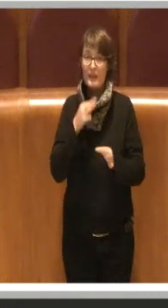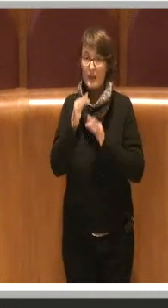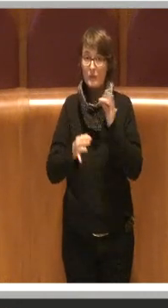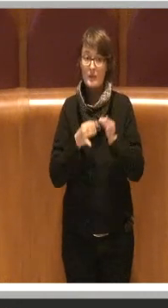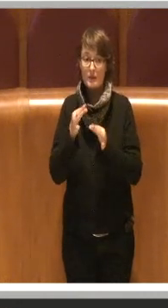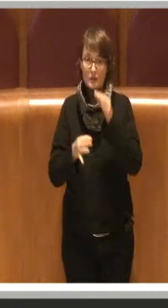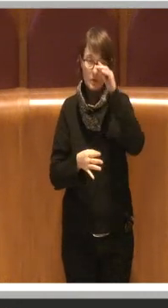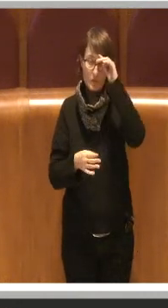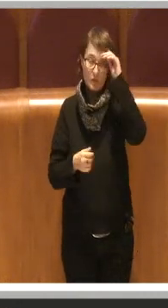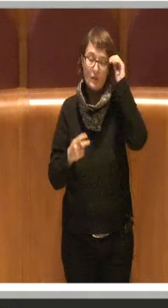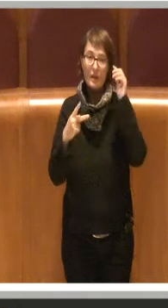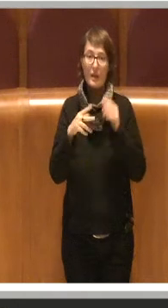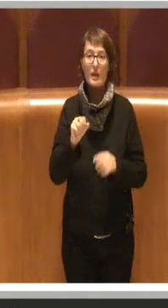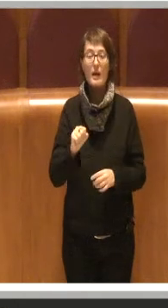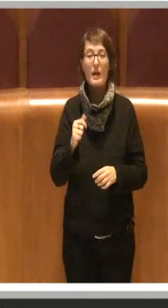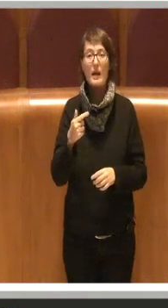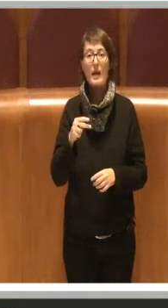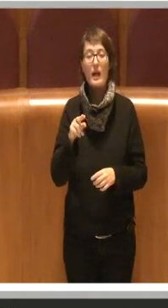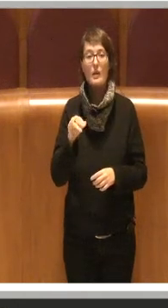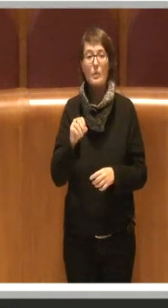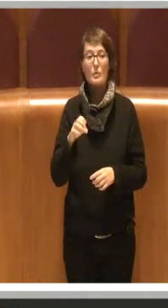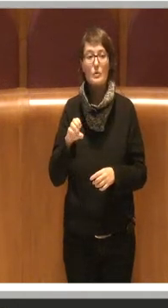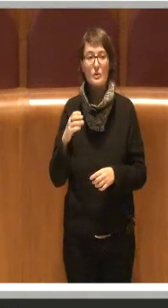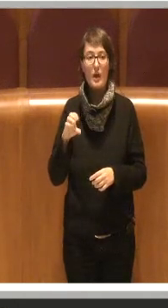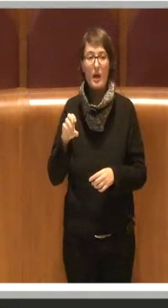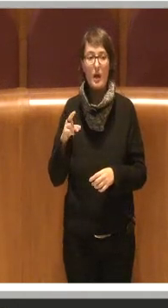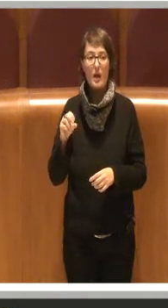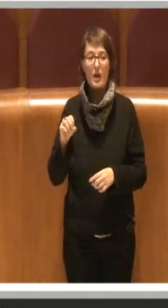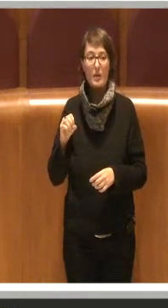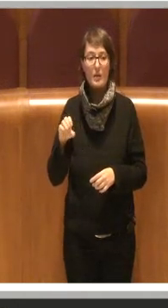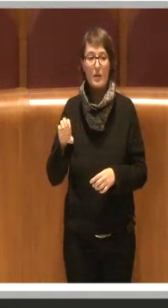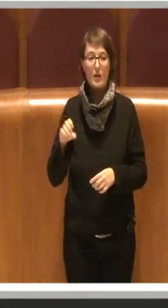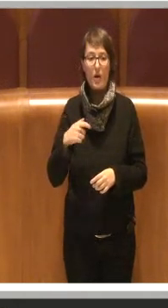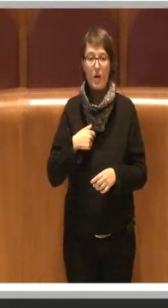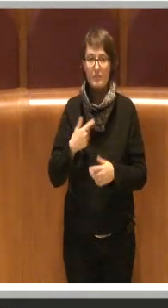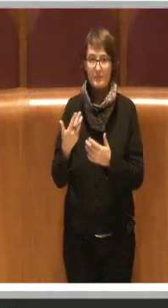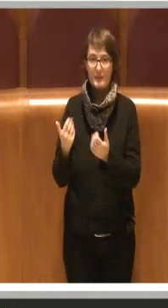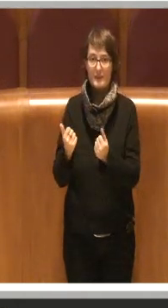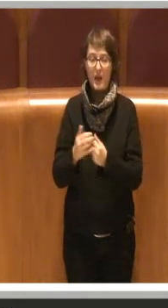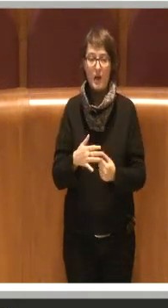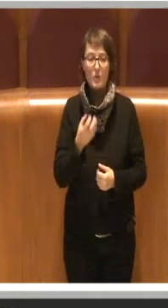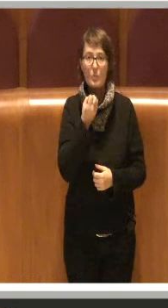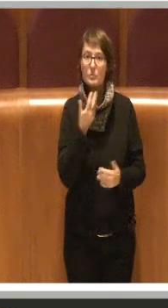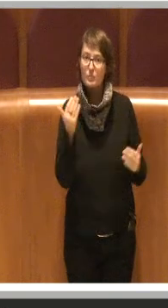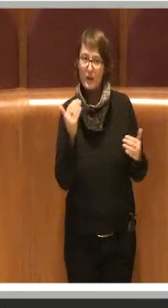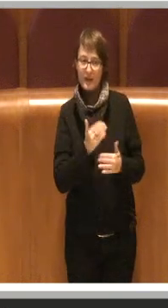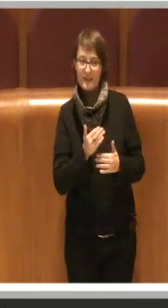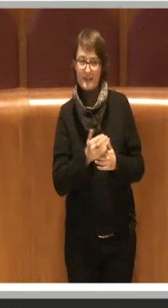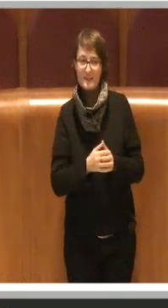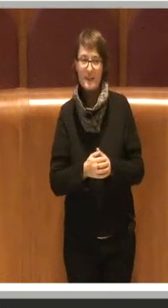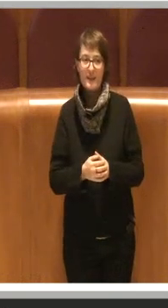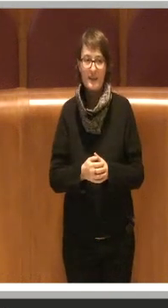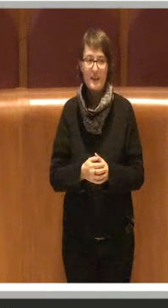l'illustrazione Catiuscia Eroe, che saluto. Buonasera. Buonasera, intanto la ringrazio anche